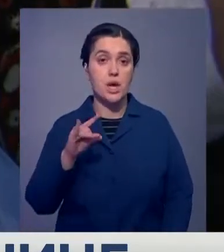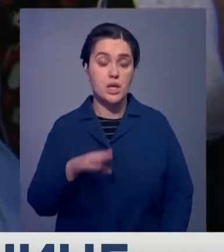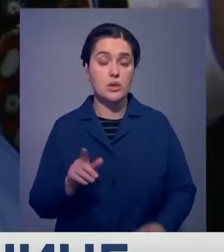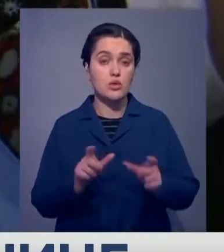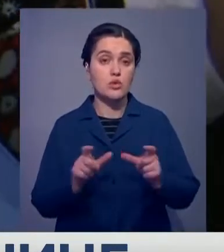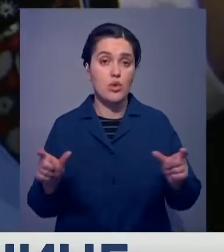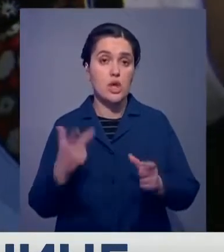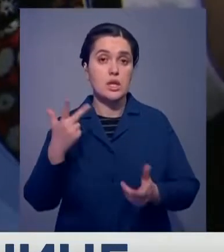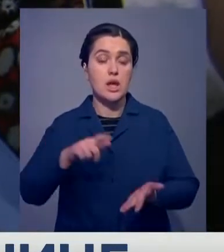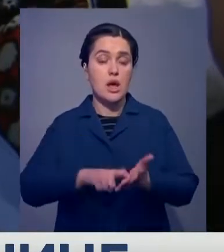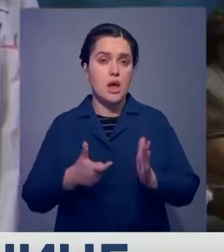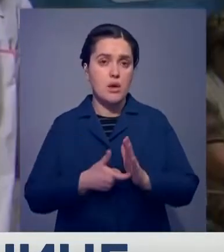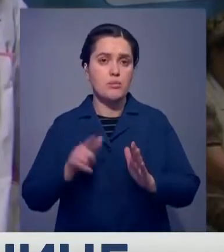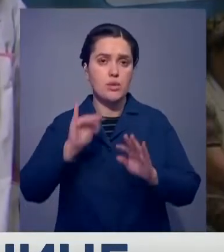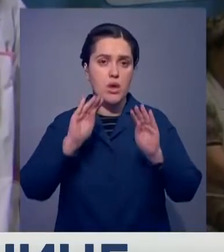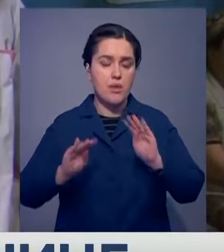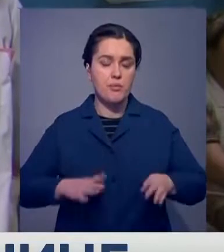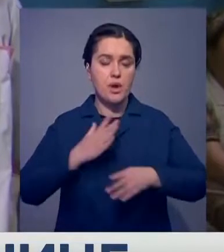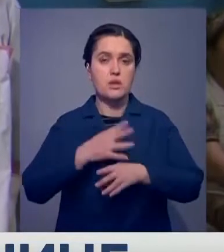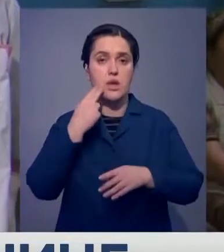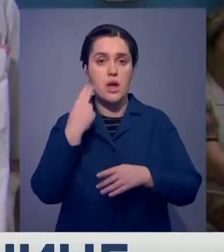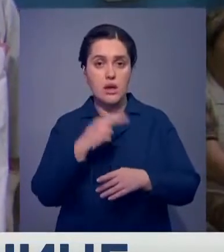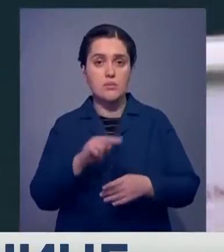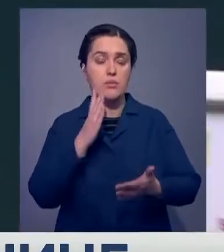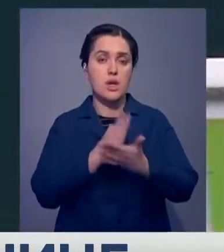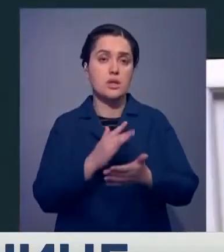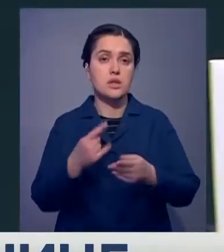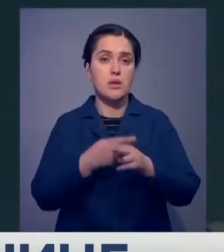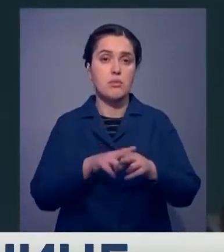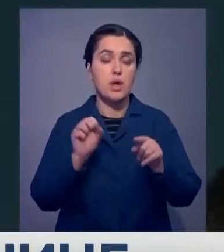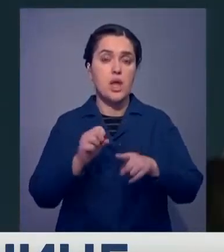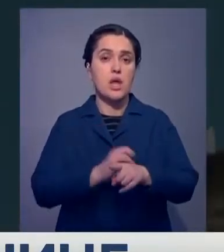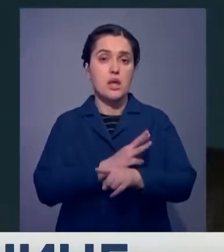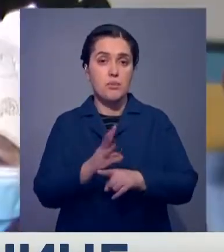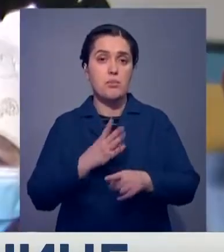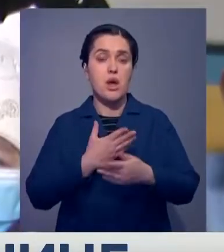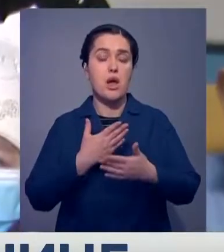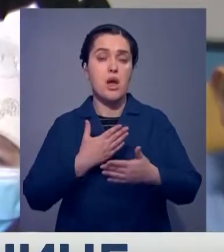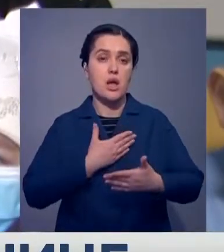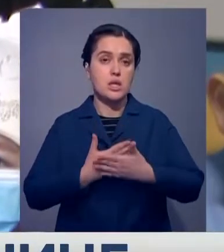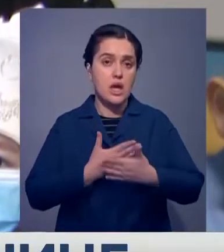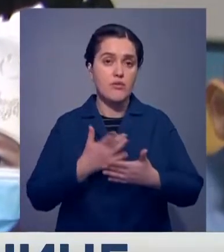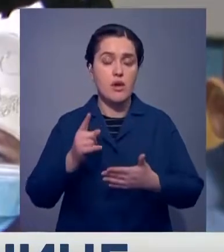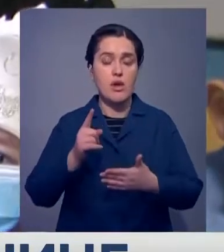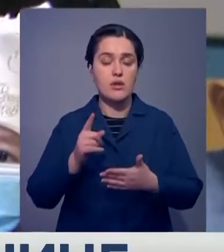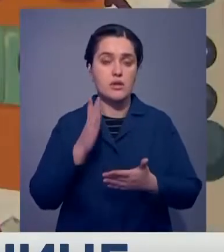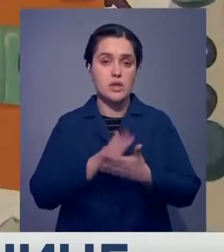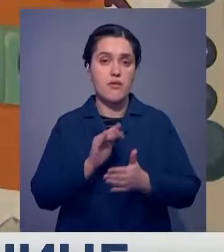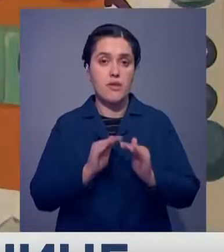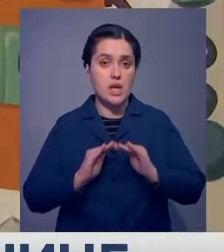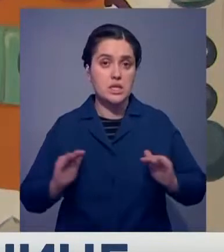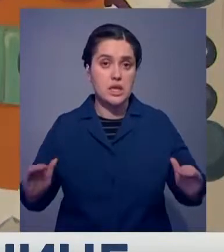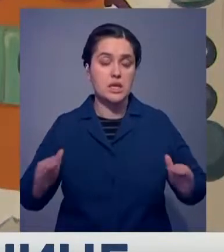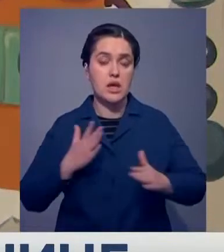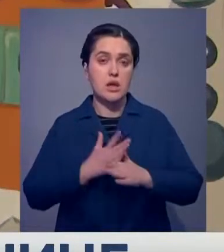новых кабинета, оснащенные арт-объектами и современным оборудованием, позволяют обеспечить активным досугом всех детей клиники. Хочу